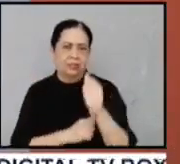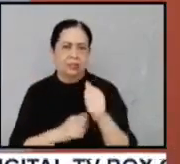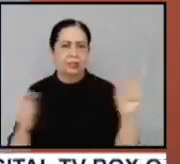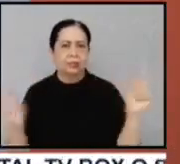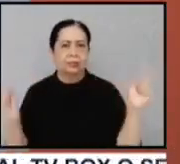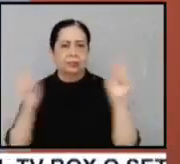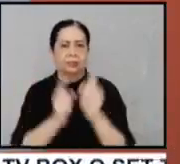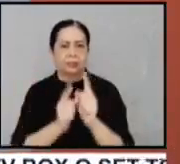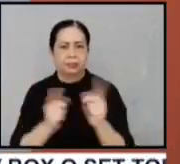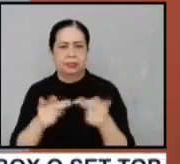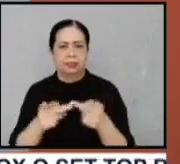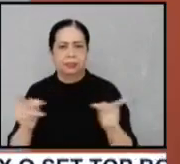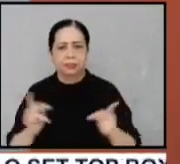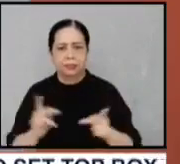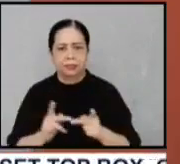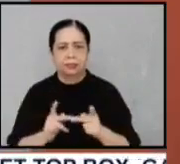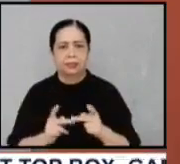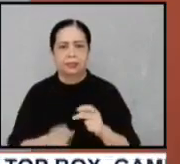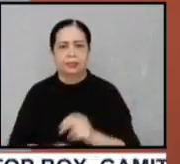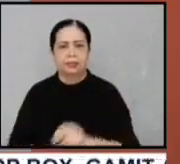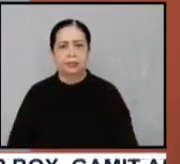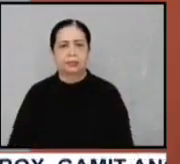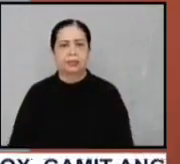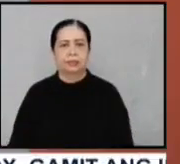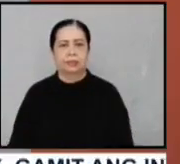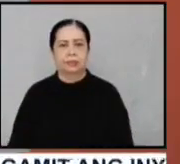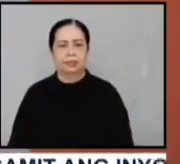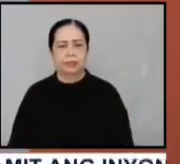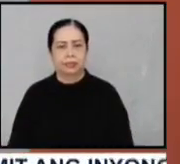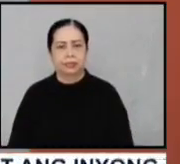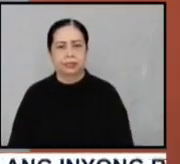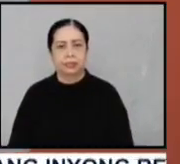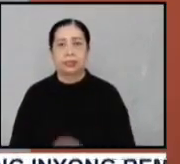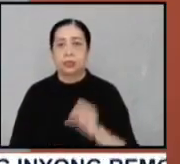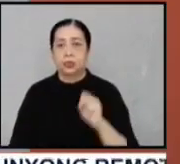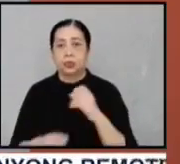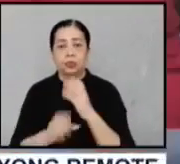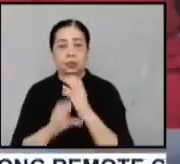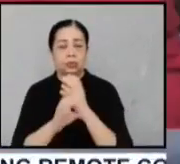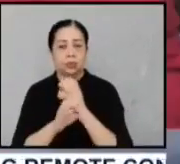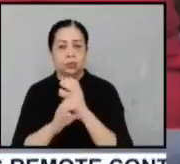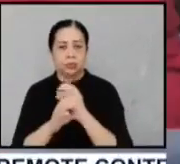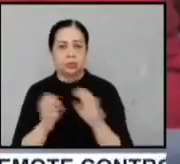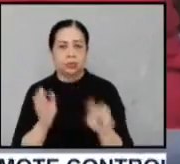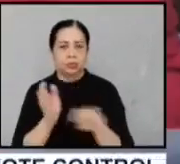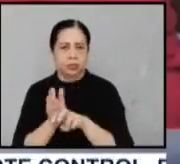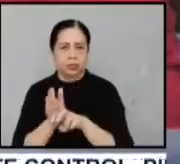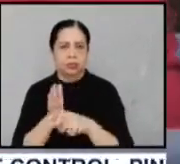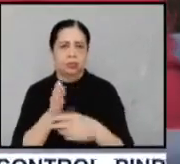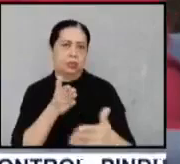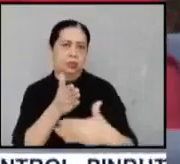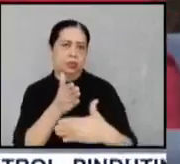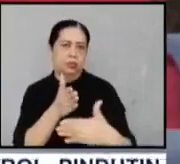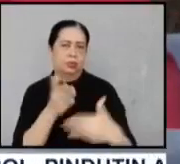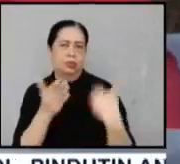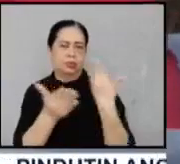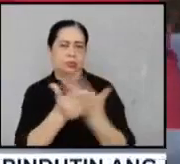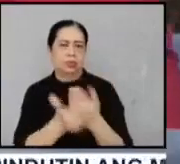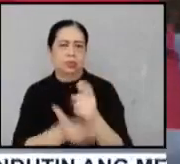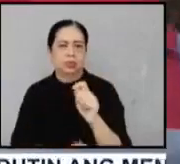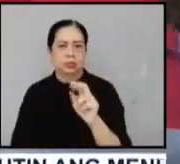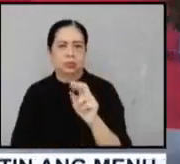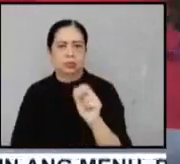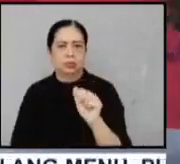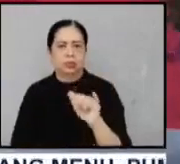place para mag yung sasakyan. Oh, so pupunta kayo sa Tanay. Mm-hmm, saan po sa Tanay ito mismo? Ha? Saan ito sa